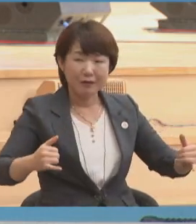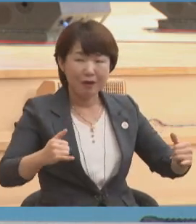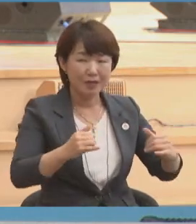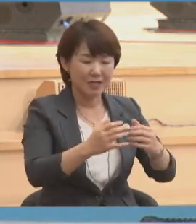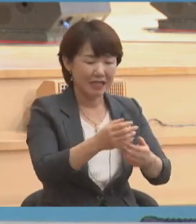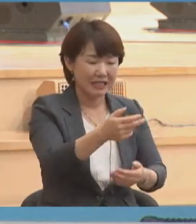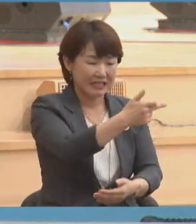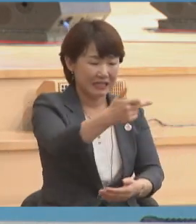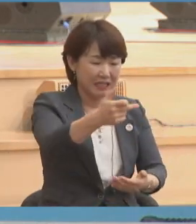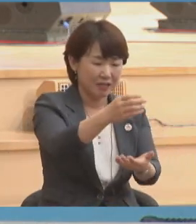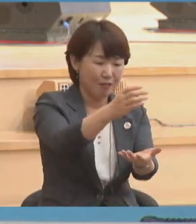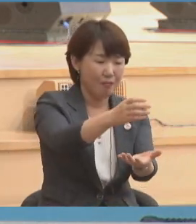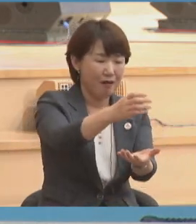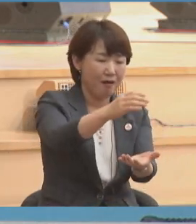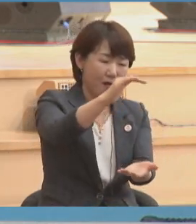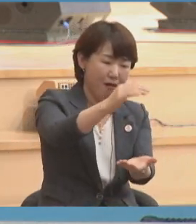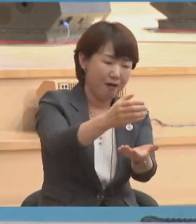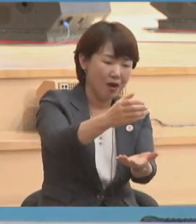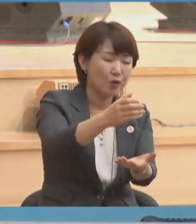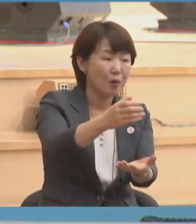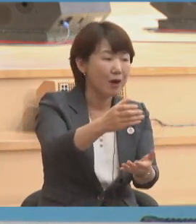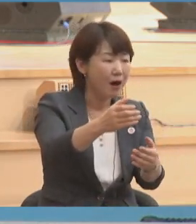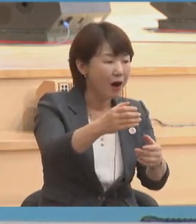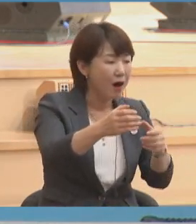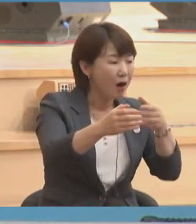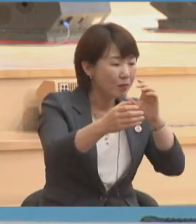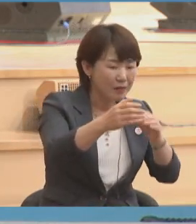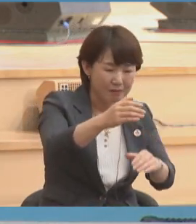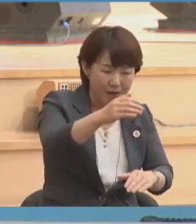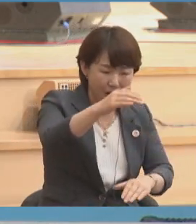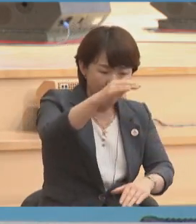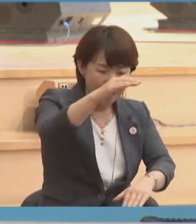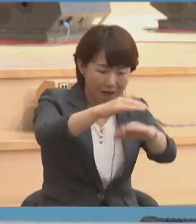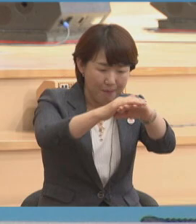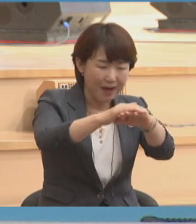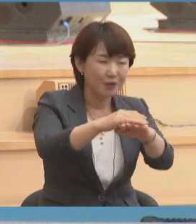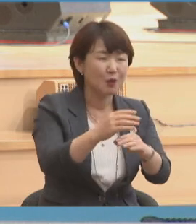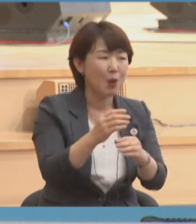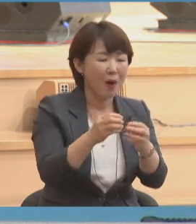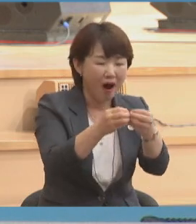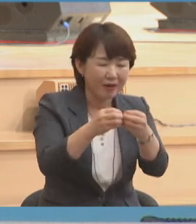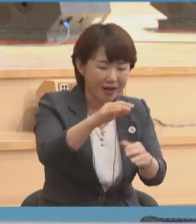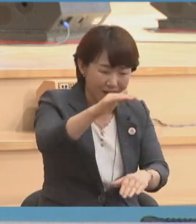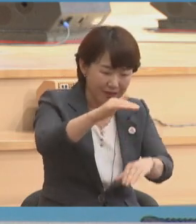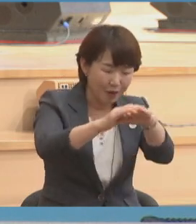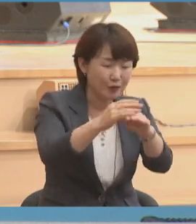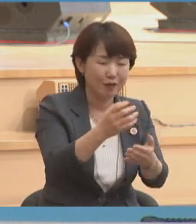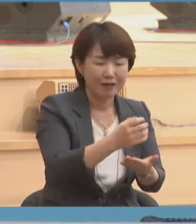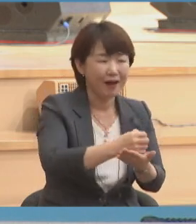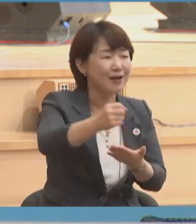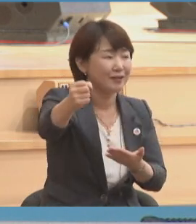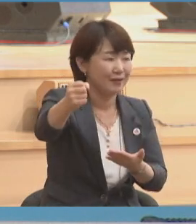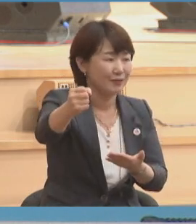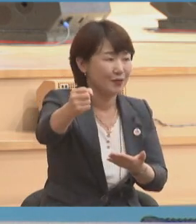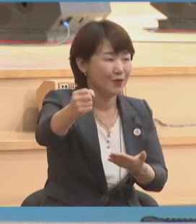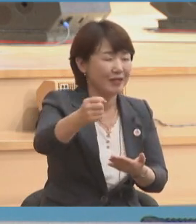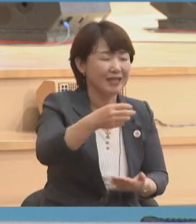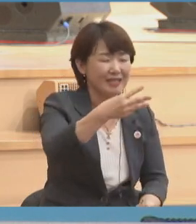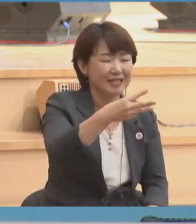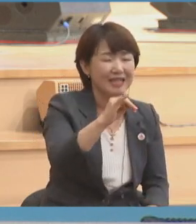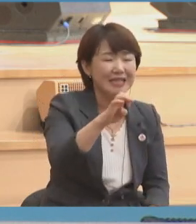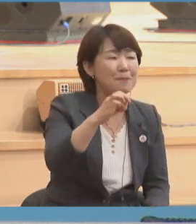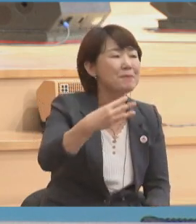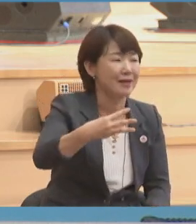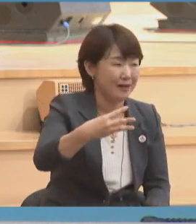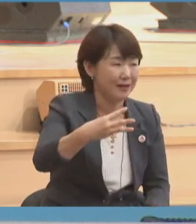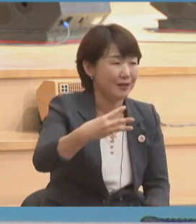그냥 병 들고 거기 음료수 막 이빨 채워가지고 그 얼음까지 채워서 또 나가 리필의 원리죠.